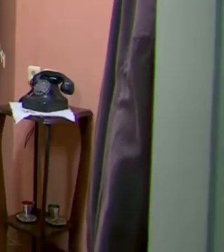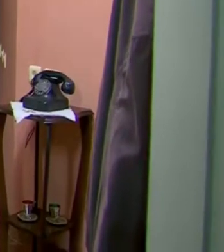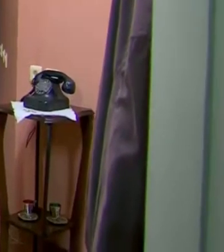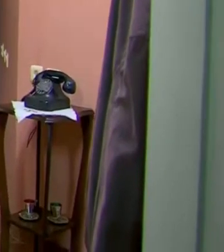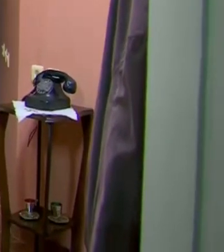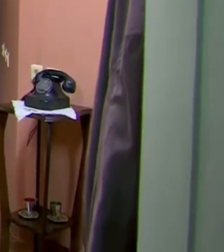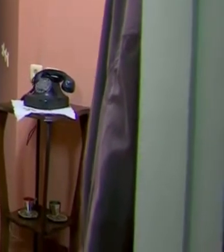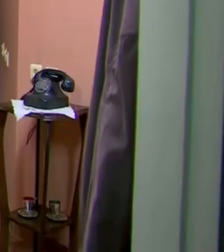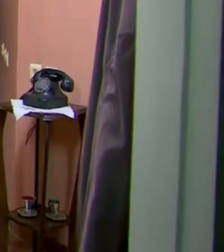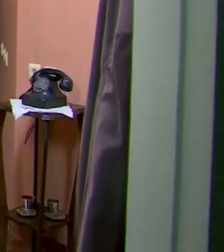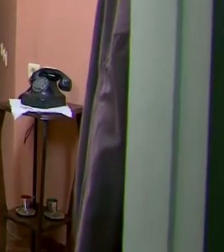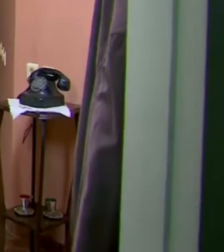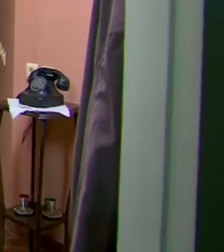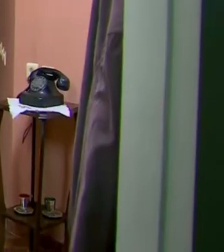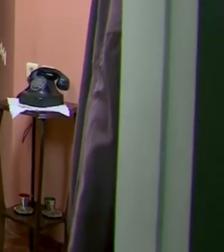çıkıyor.